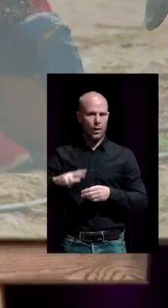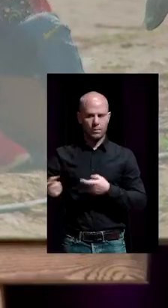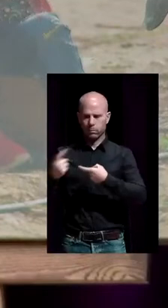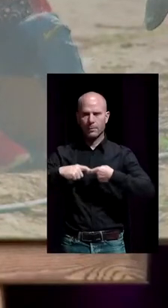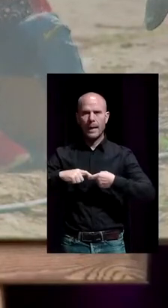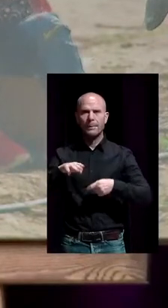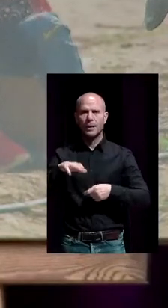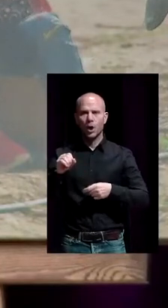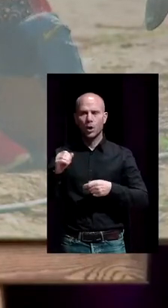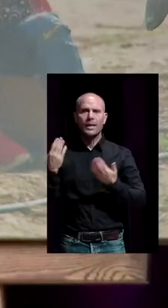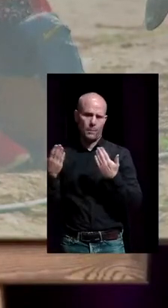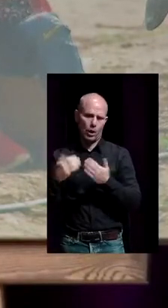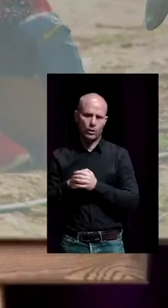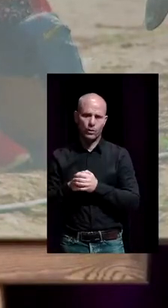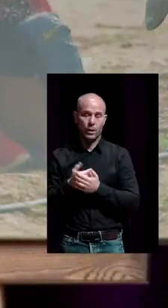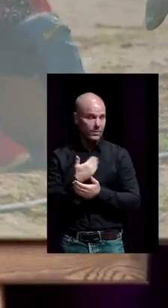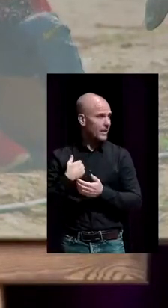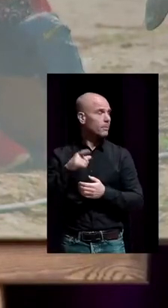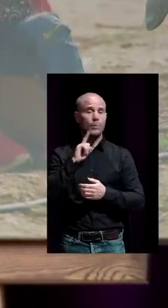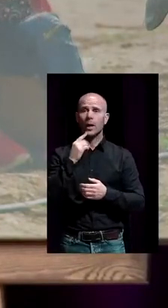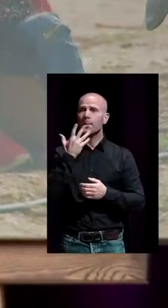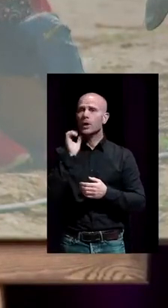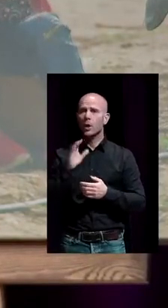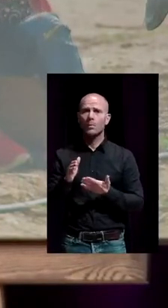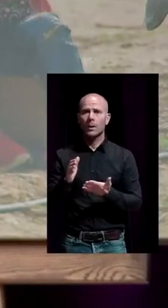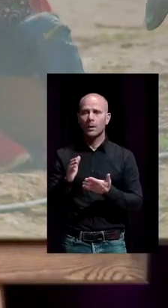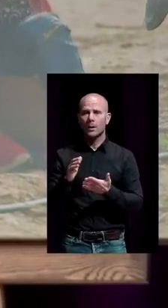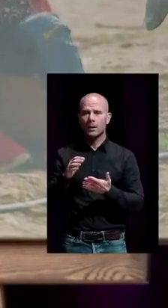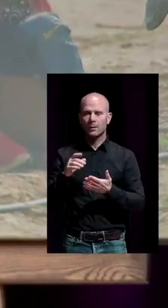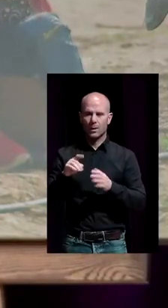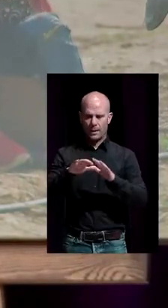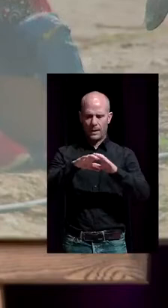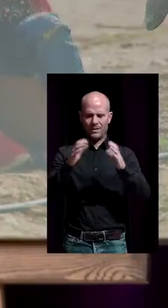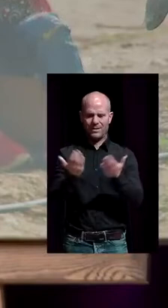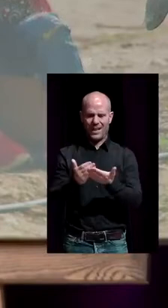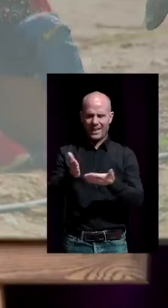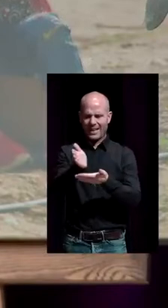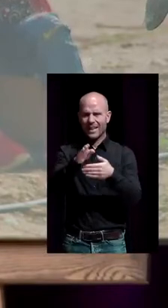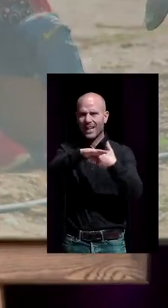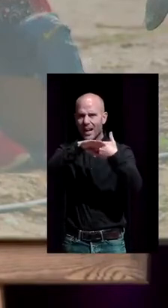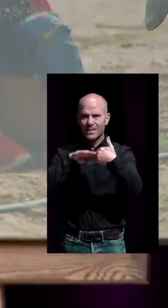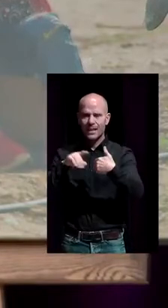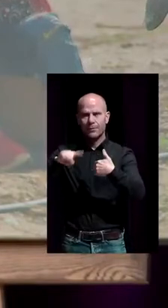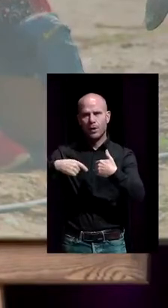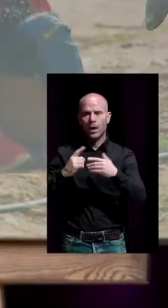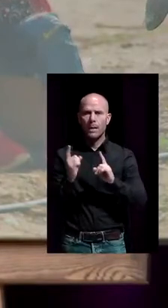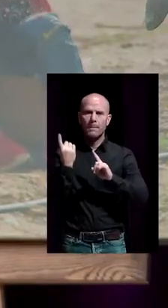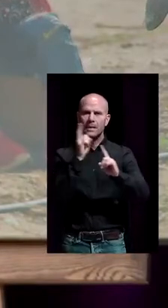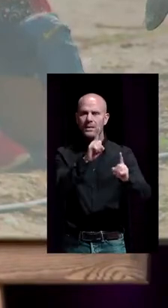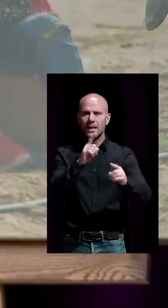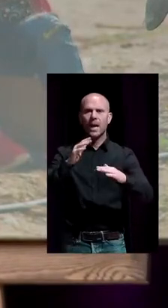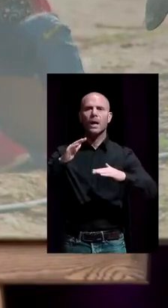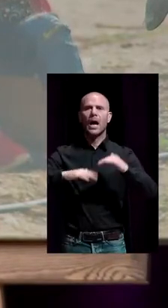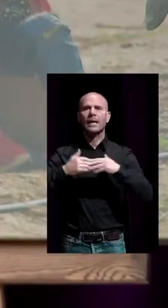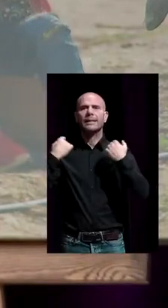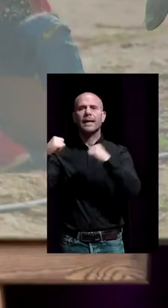och klimat. Vi brukar ju prata om att de planetära gränserna som sätter gränserna för det mänskliga handlandet.